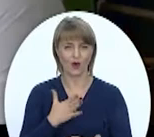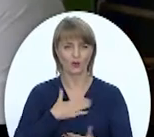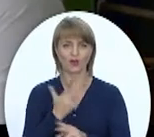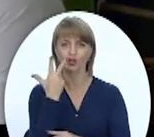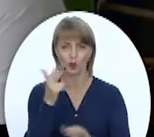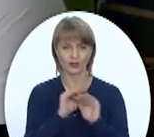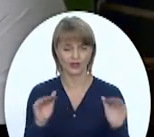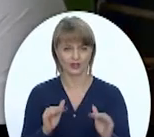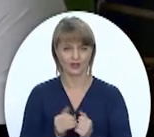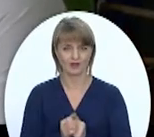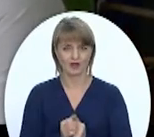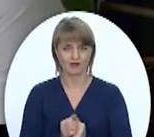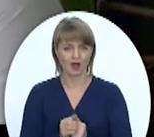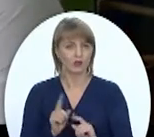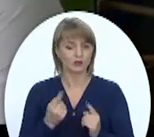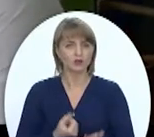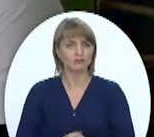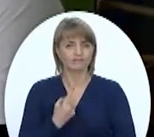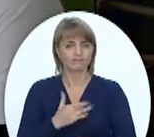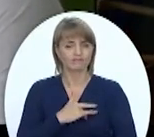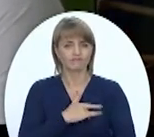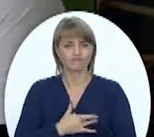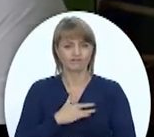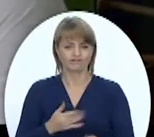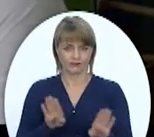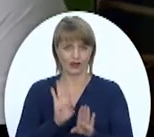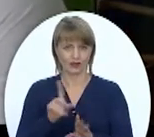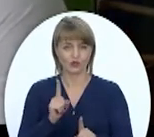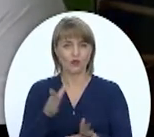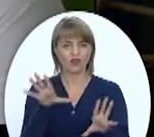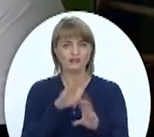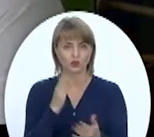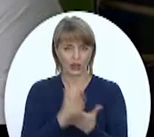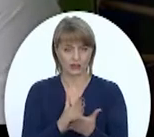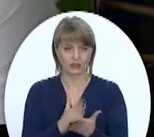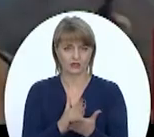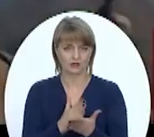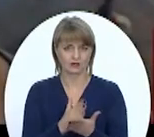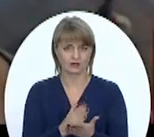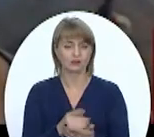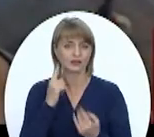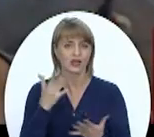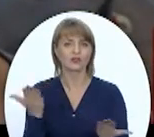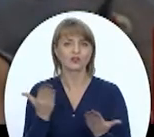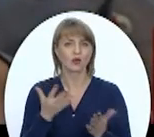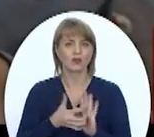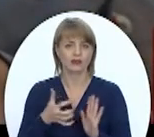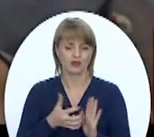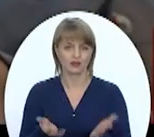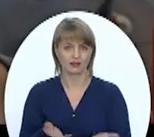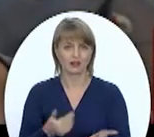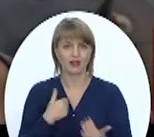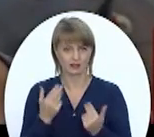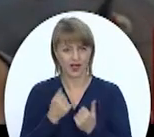чем за потребность такая, если у вас и так все есть? Ну, значит, чего-то нет. Да, первые занятия мне